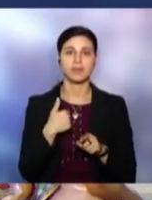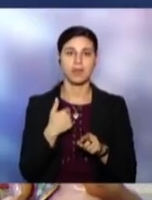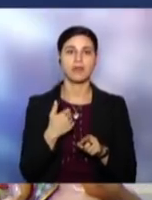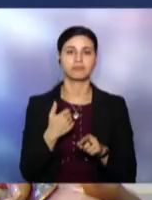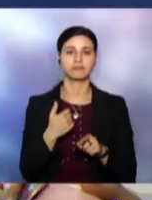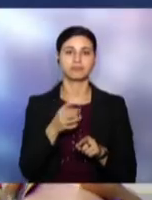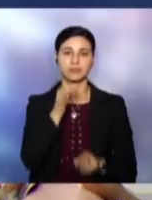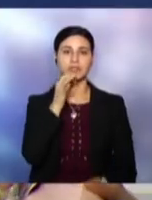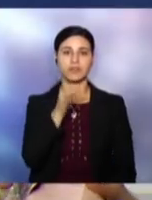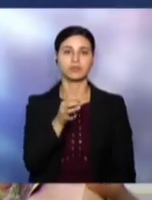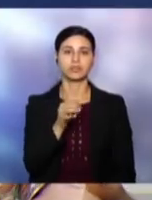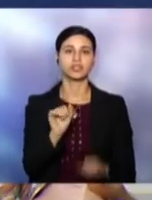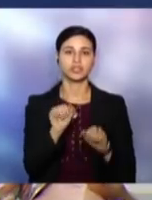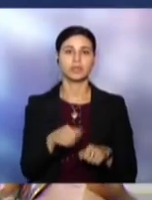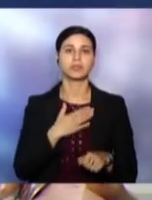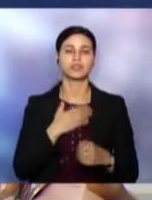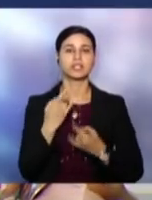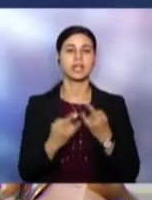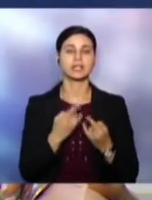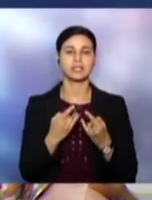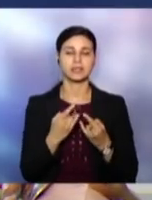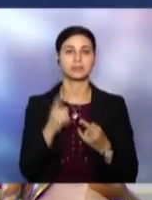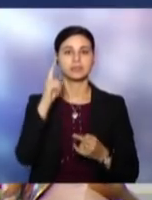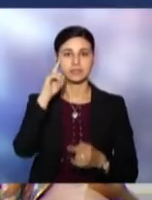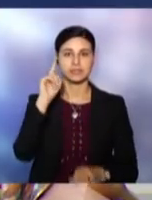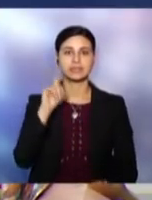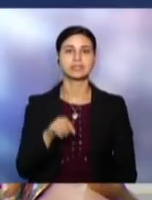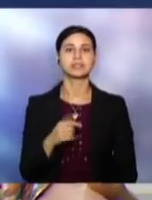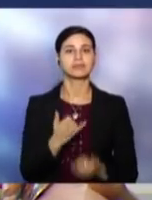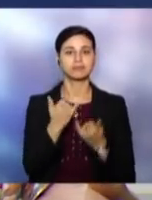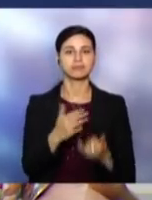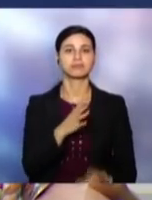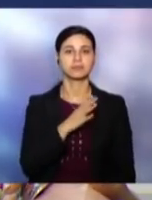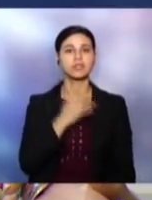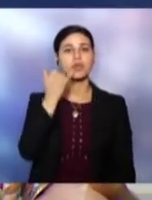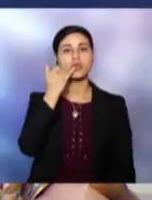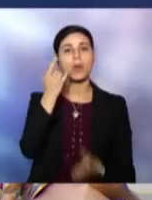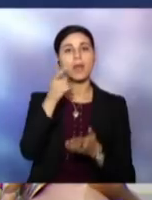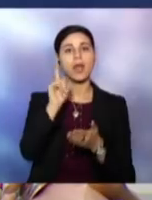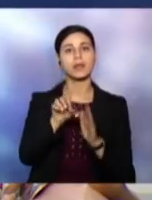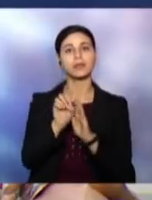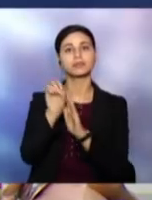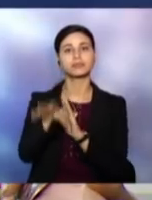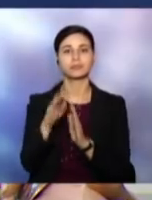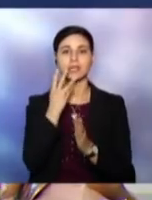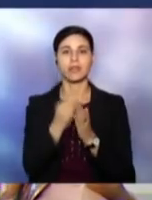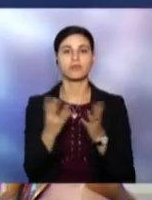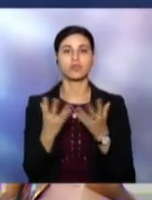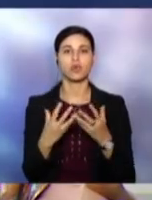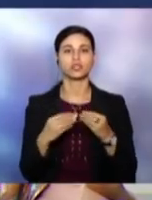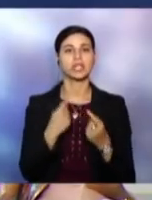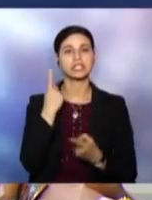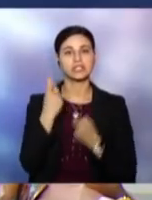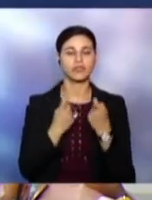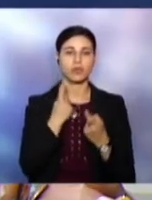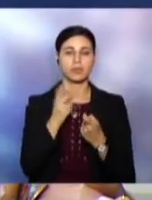მაყურებელს შევახსენებ, შეიძლება ჩვენი გადაცემის ერთგულ მაყურებელს ახსოვს კიდევაც, შევთავაზე, რომ დაეტოვებინა საკუთარი ოჯახის შესახებ